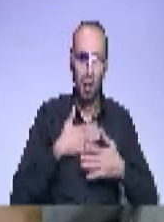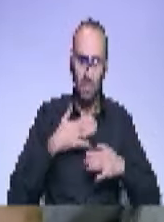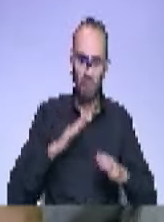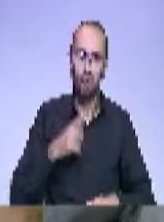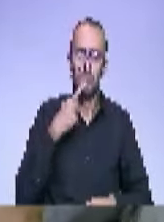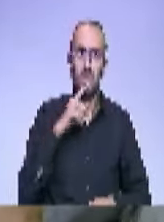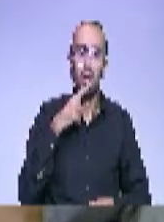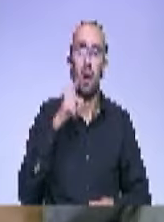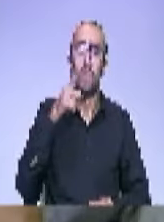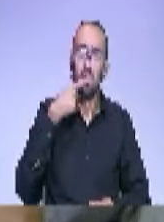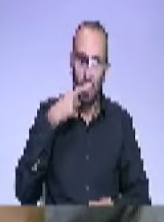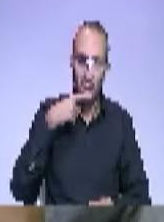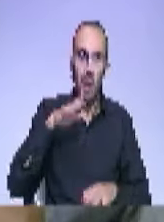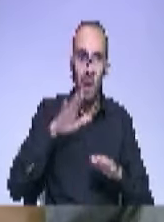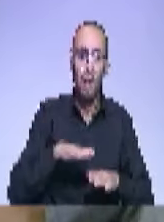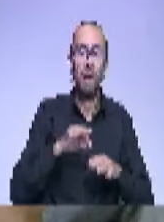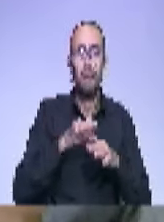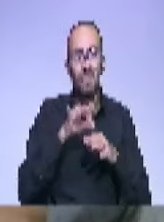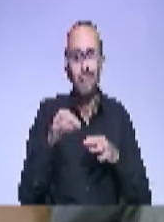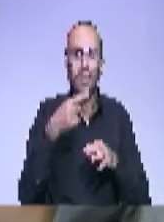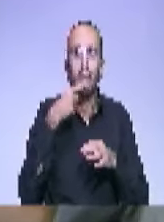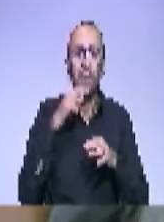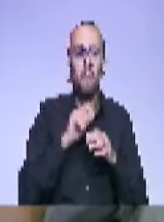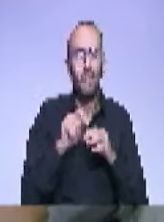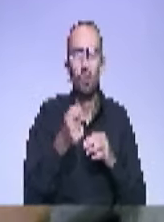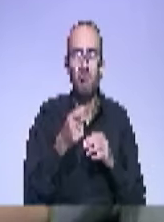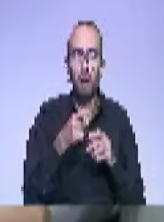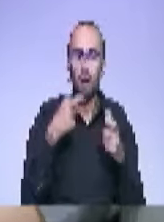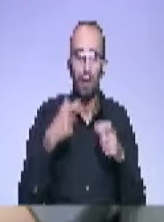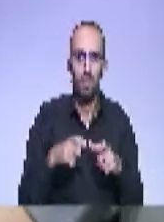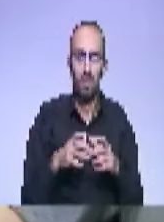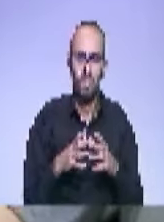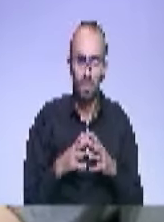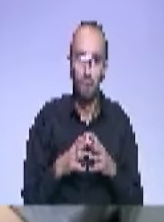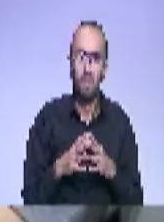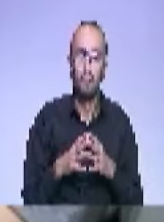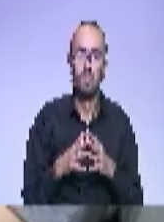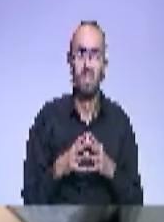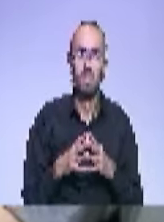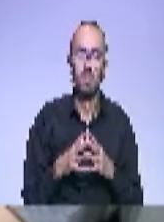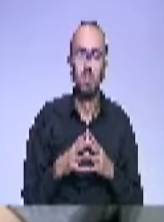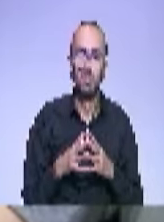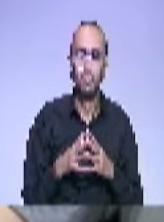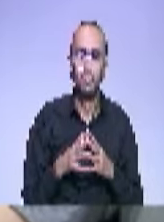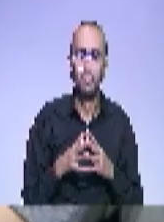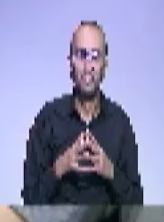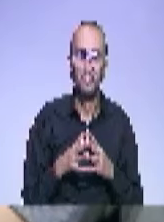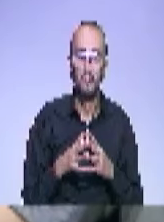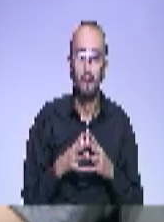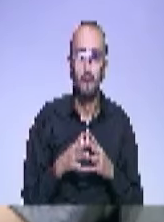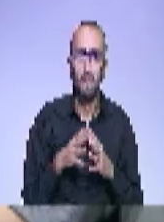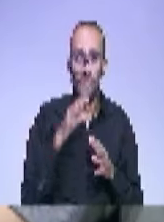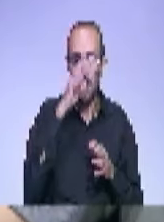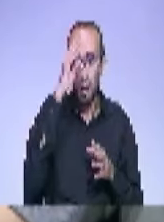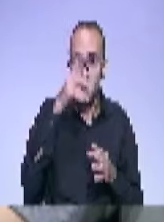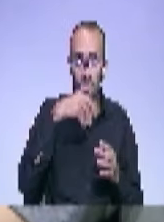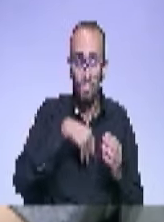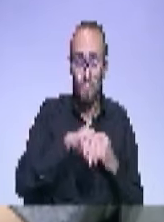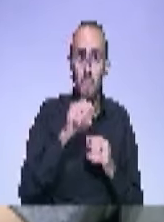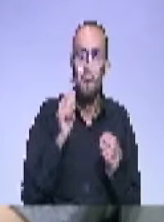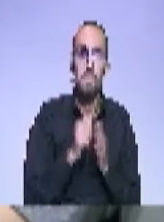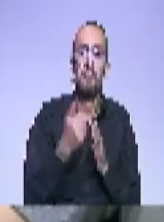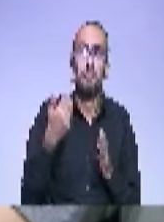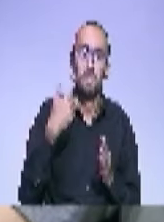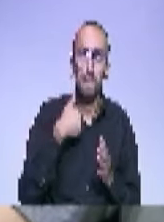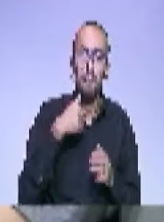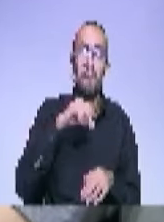من اسكندريه وهو من اسكندريه، بس قريه في اسكندريه بعيده شويه. قريه في البرج يعني. تمام. هددني ان انا لو مشيت